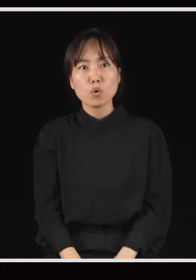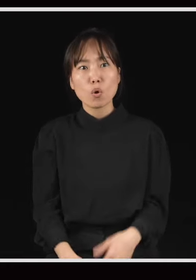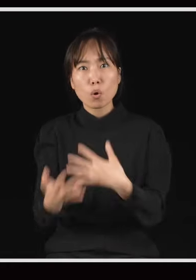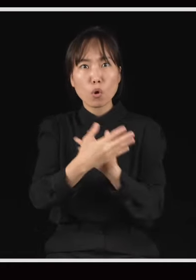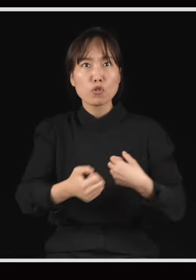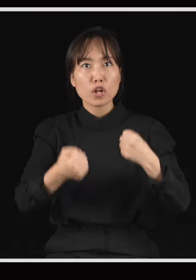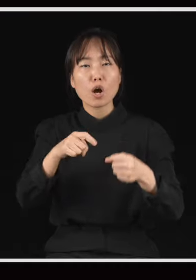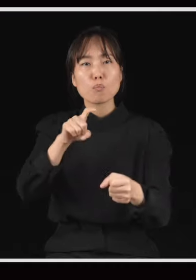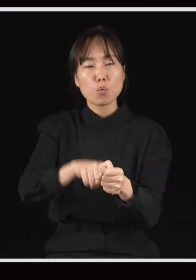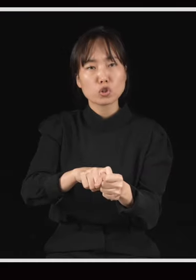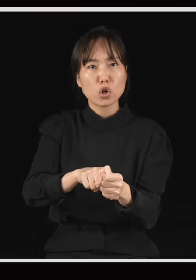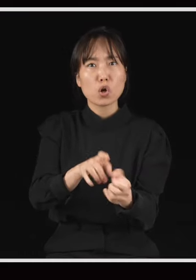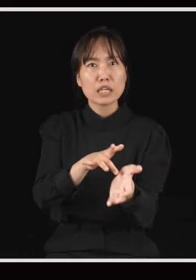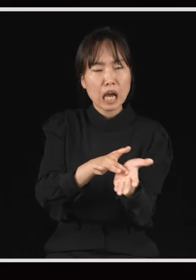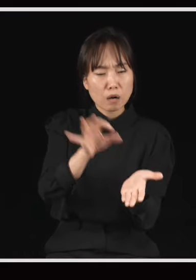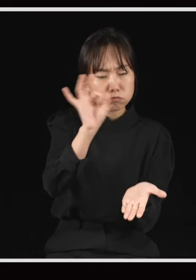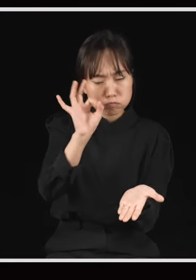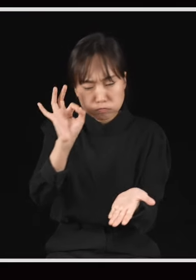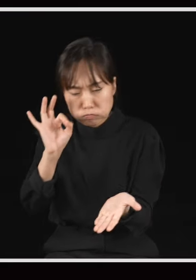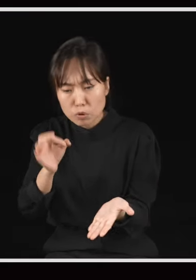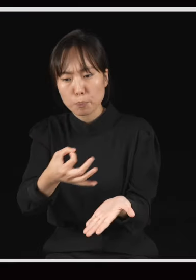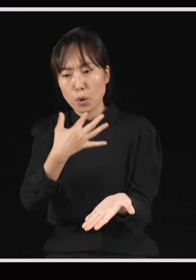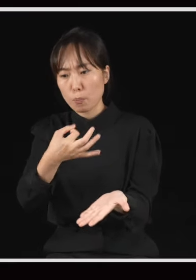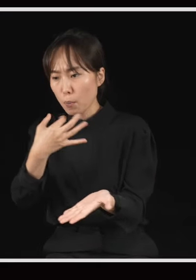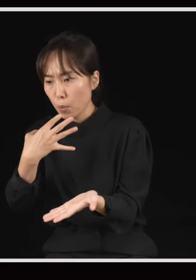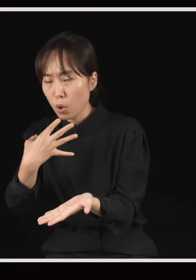약을 먹고 건강 보조제를 먹고 싶어져.